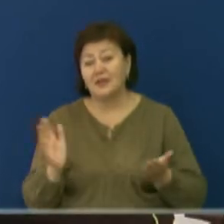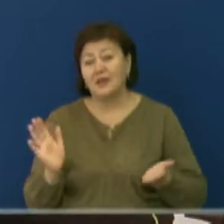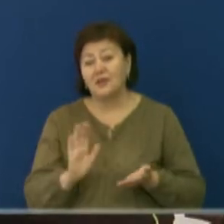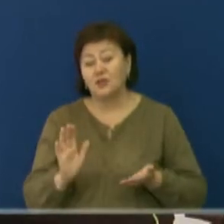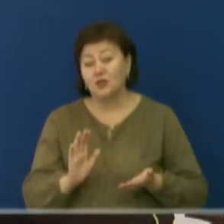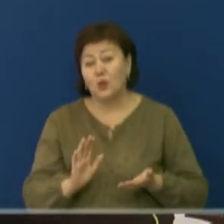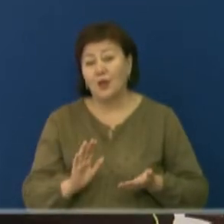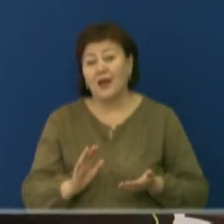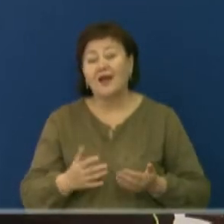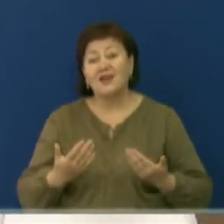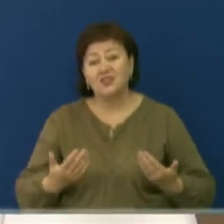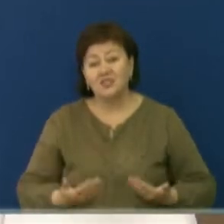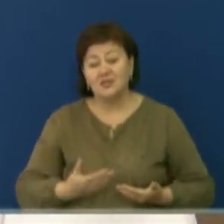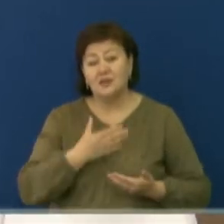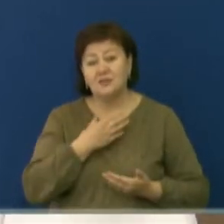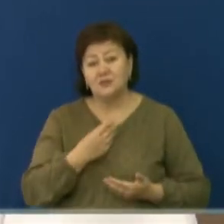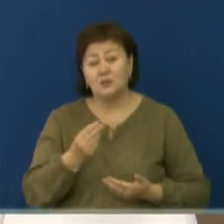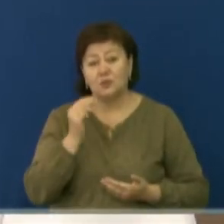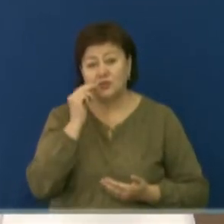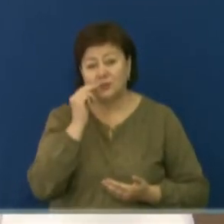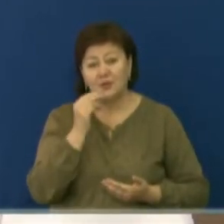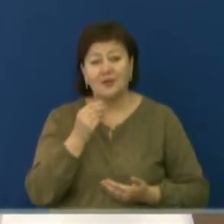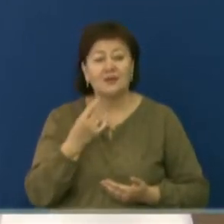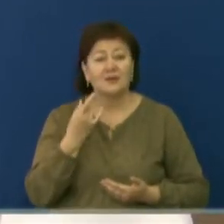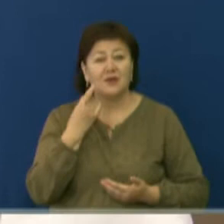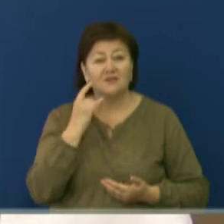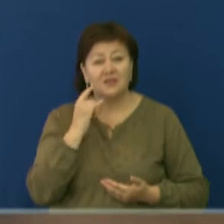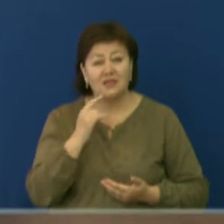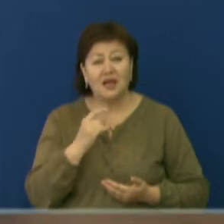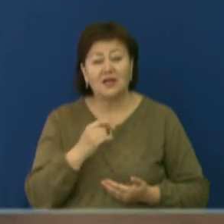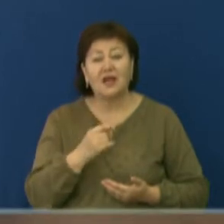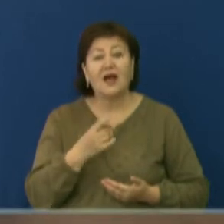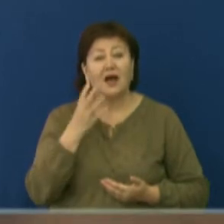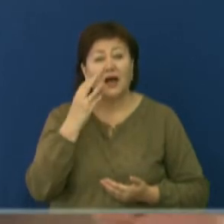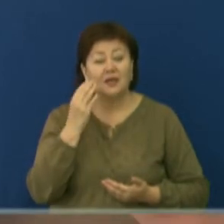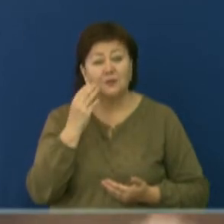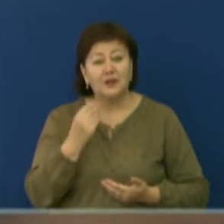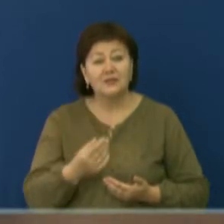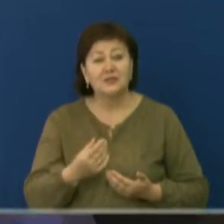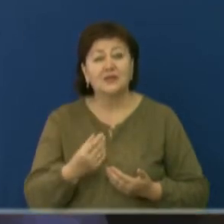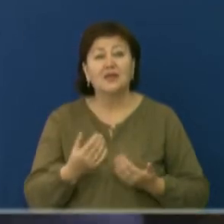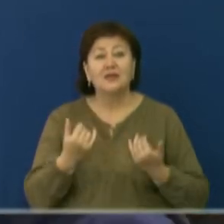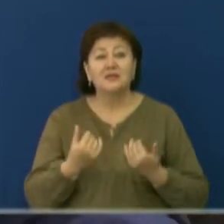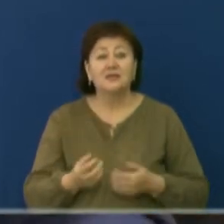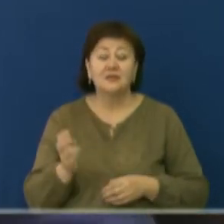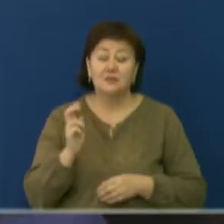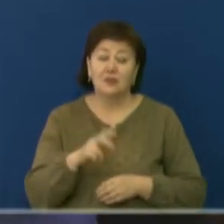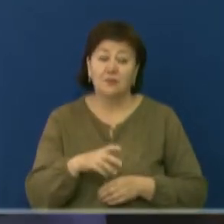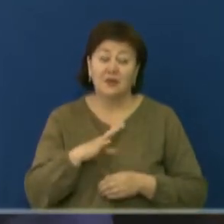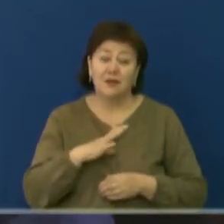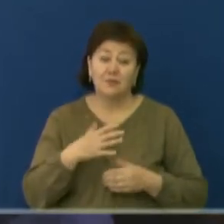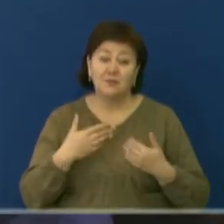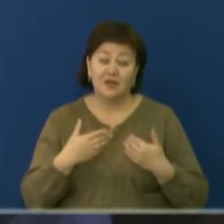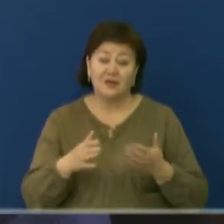Нур-Султан, Алматы, Шымкент, Павлодар, а также Кызылординской области. Сегодня Центр ядерной медицины посетил аким Восточно-Казахстанской области